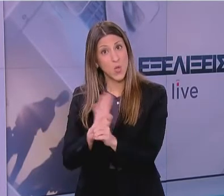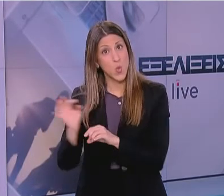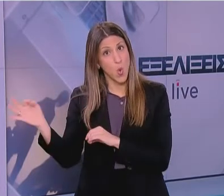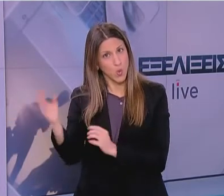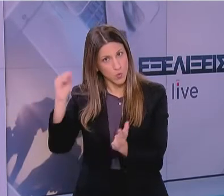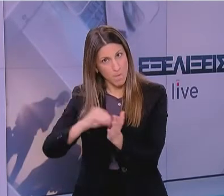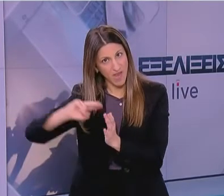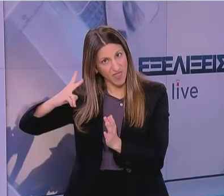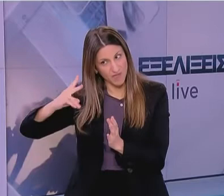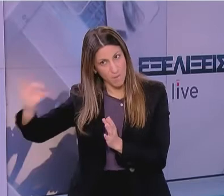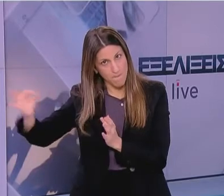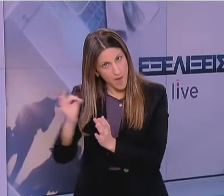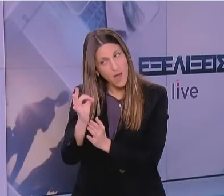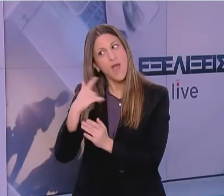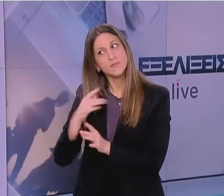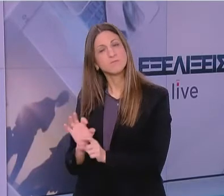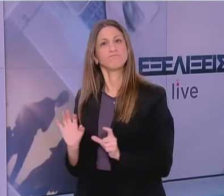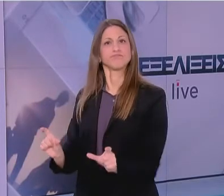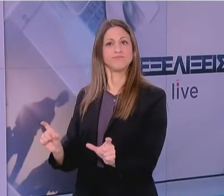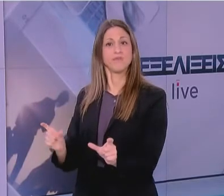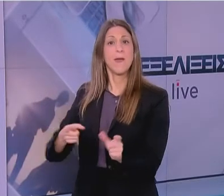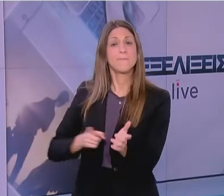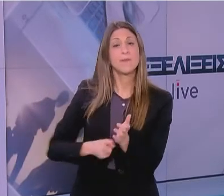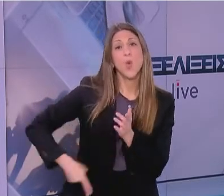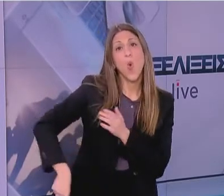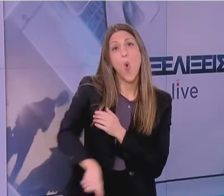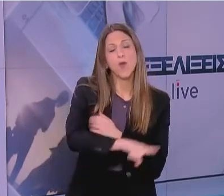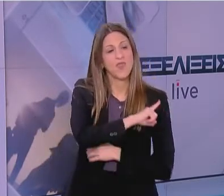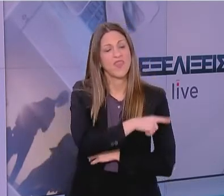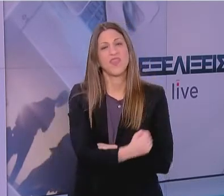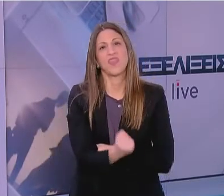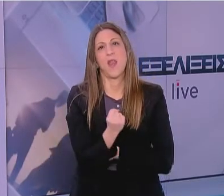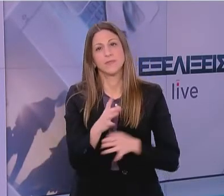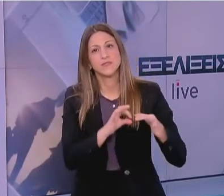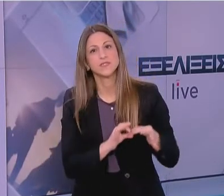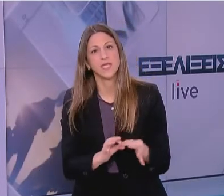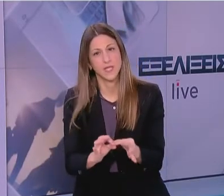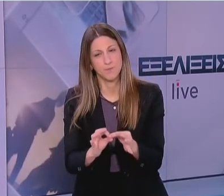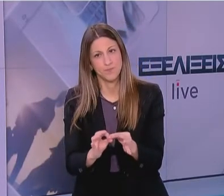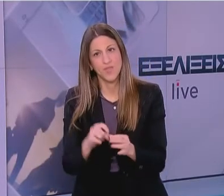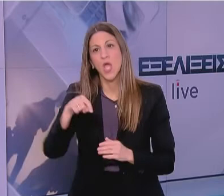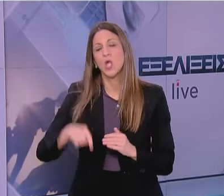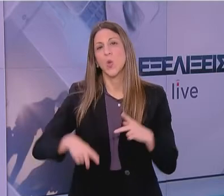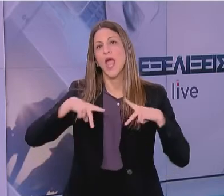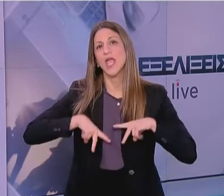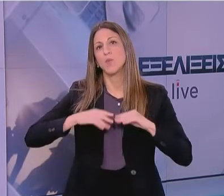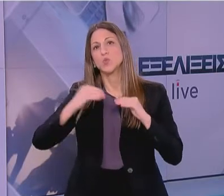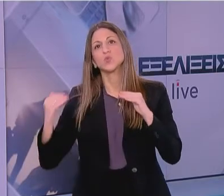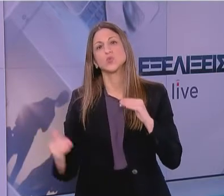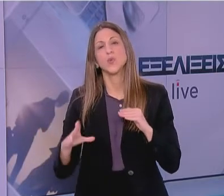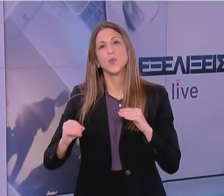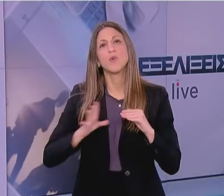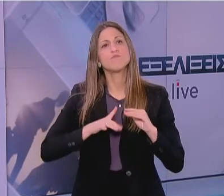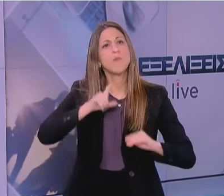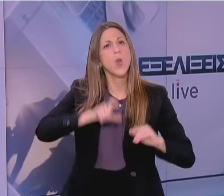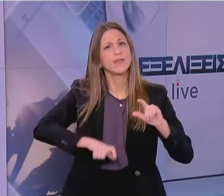Σας ευχαριστώ. Ευχαριστούμε, κύριε καθηγητά. Το λόγο έχει ο κύριος Χαρδαλιάς. Καλησπέρα σας από την Πολιτική Προστασία. Οι